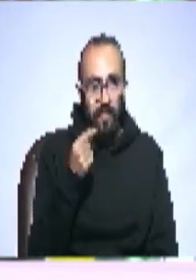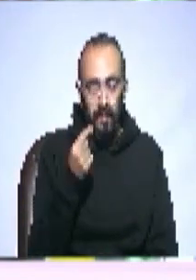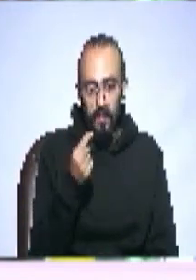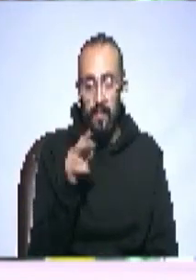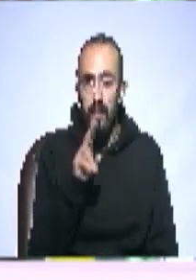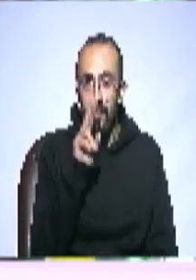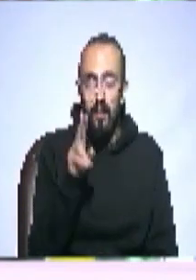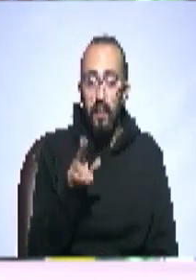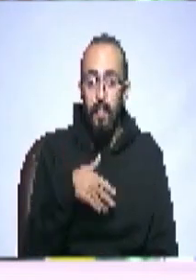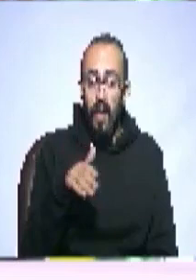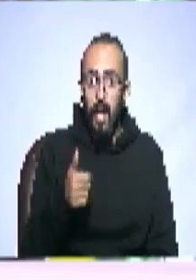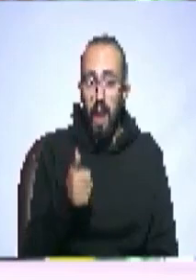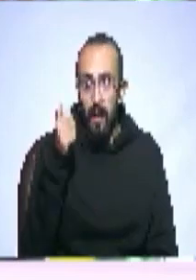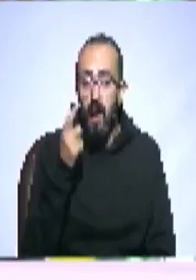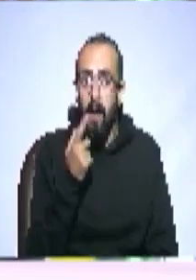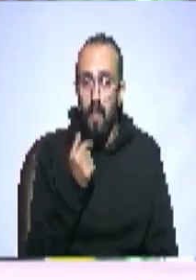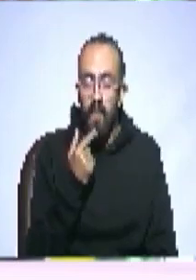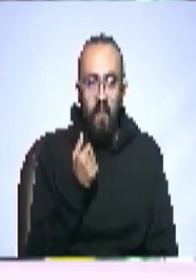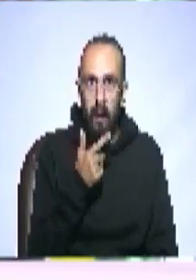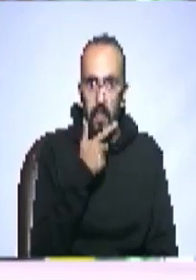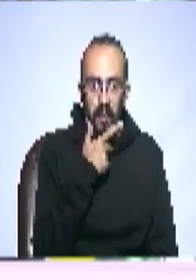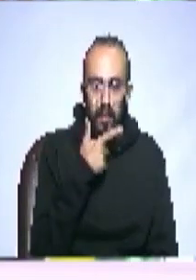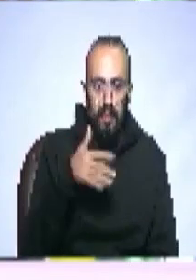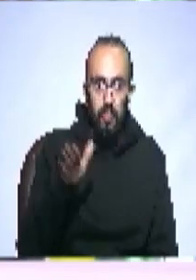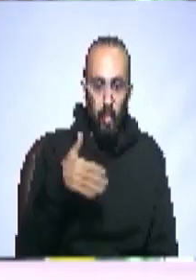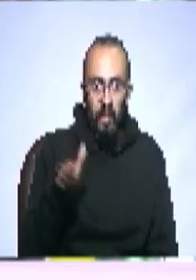الاحلى في الشوي البطاطا الحمراء ولا البطاطا البيضاء؟